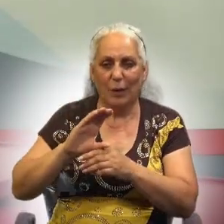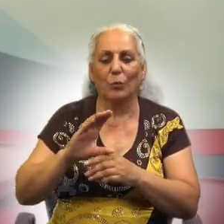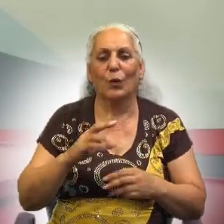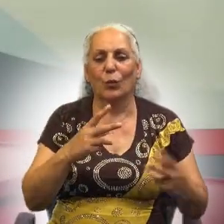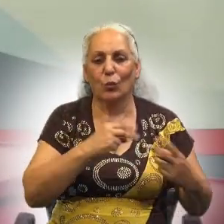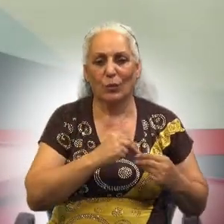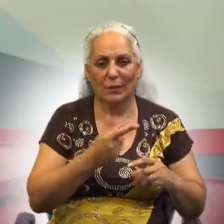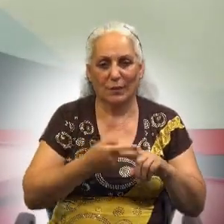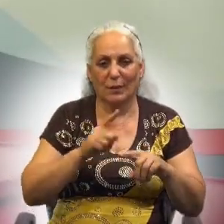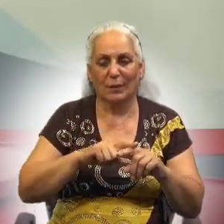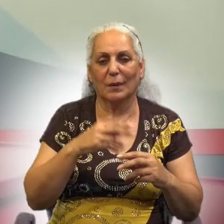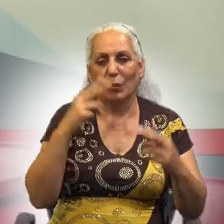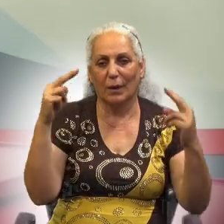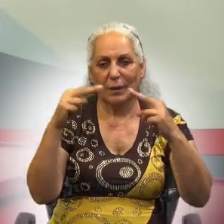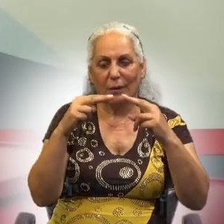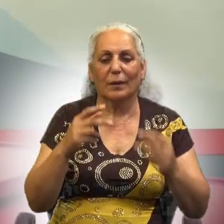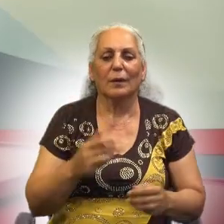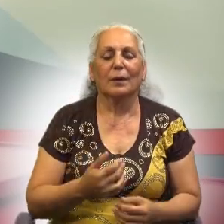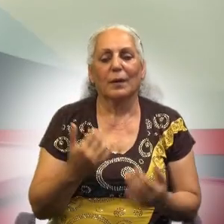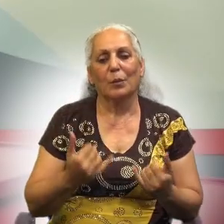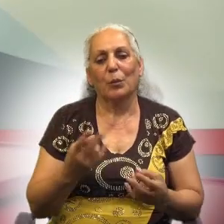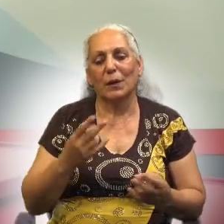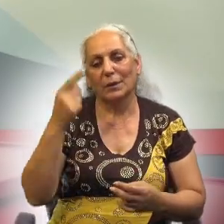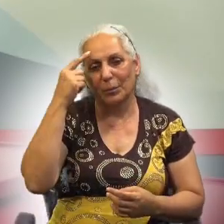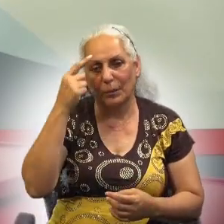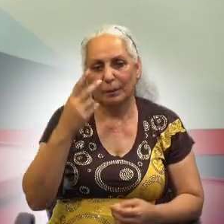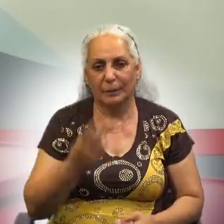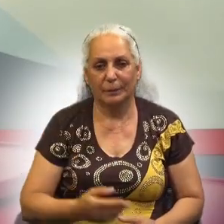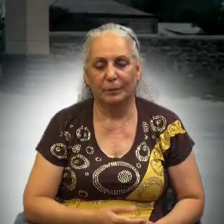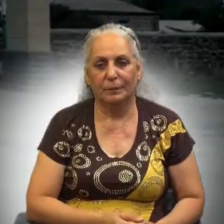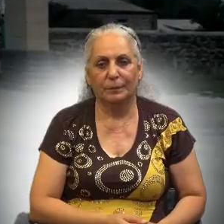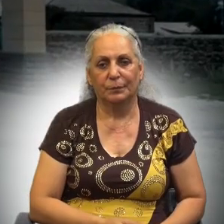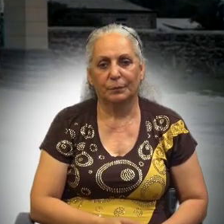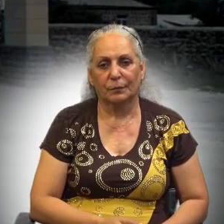բնակավայրի հույսերն ու խնդիրները, իմացեք Կանայիտ Կարապետյանի ռեպորտաժից։